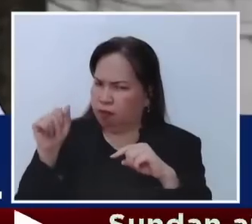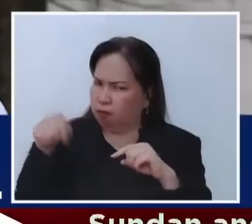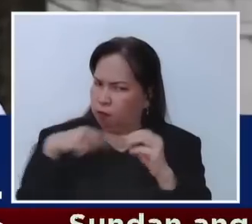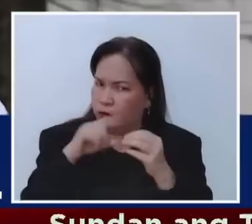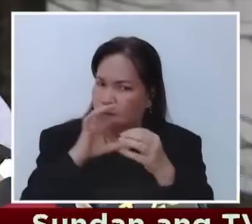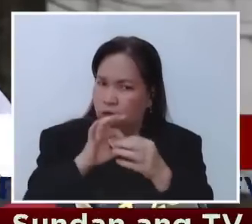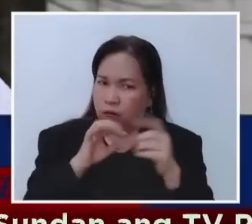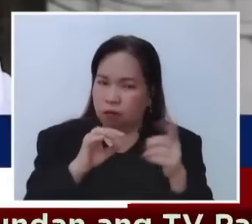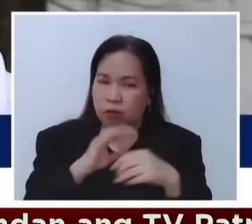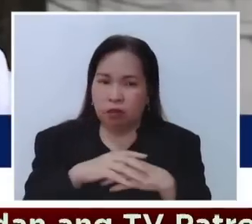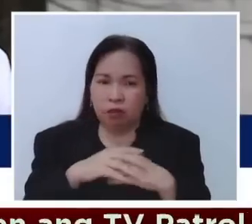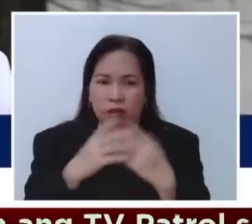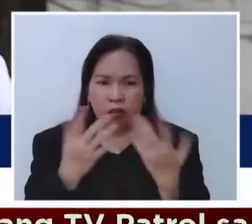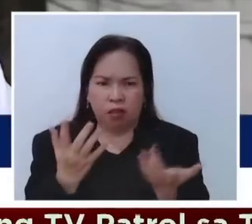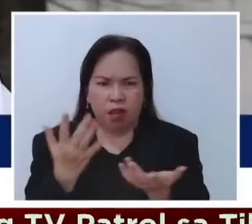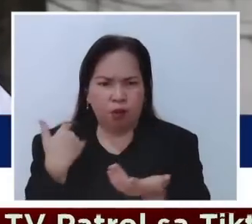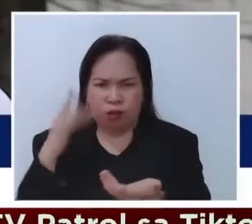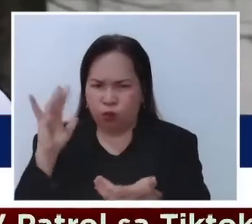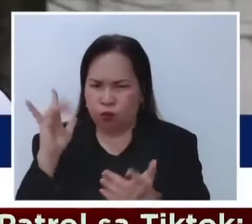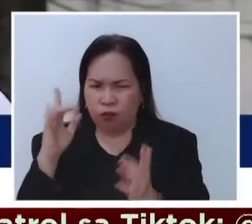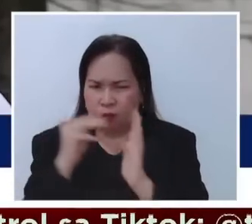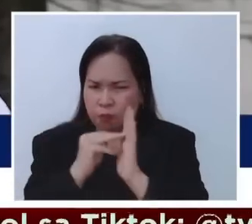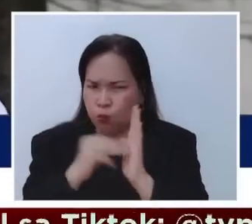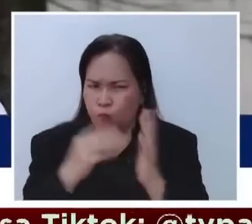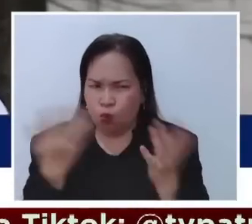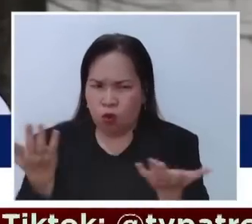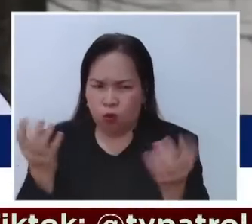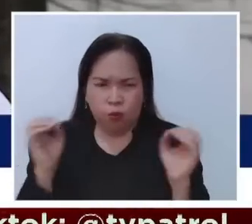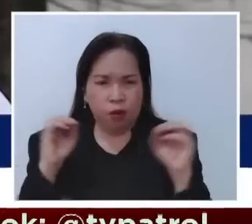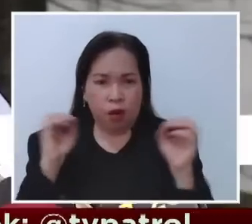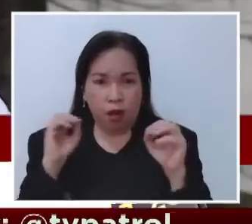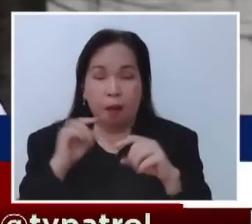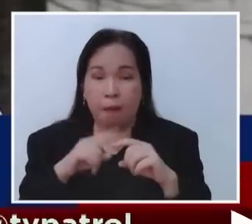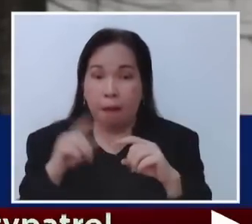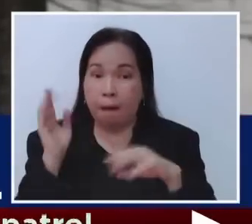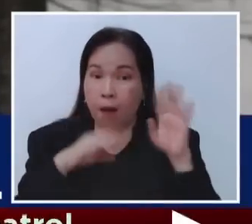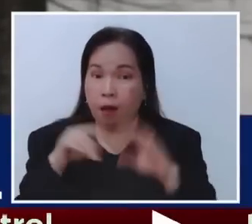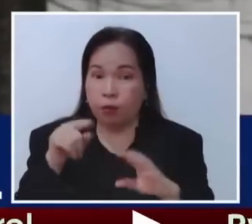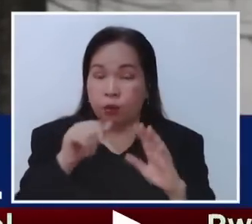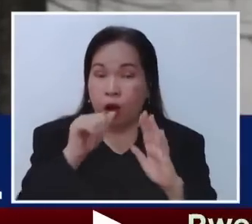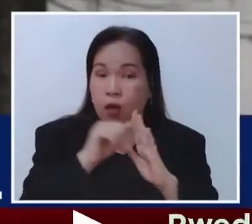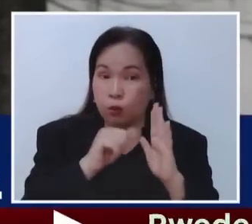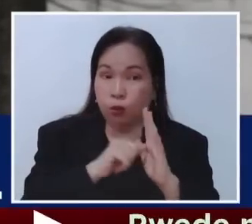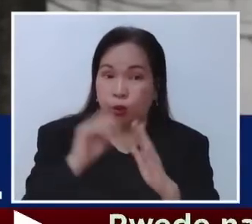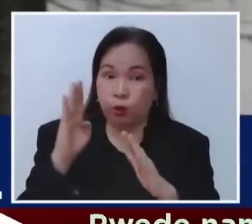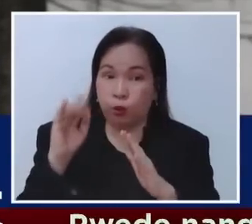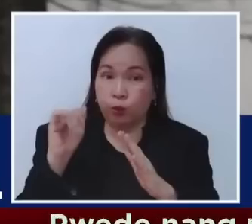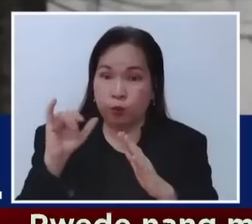25 million. Walang ganon. Kanya lang ang problema, itong si Atty. Baligod, again,